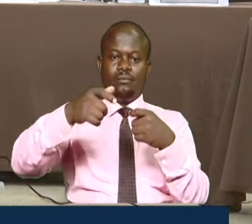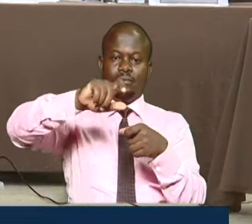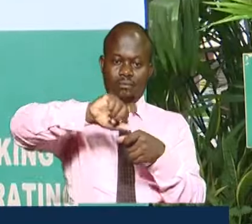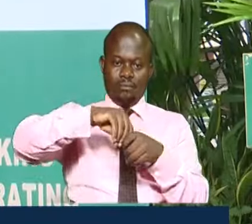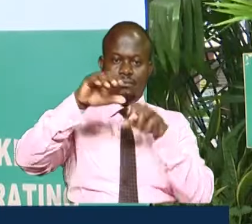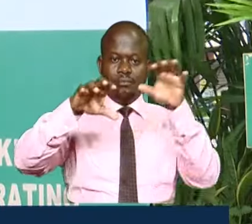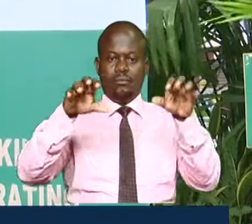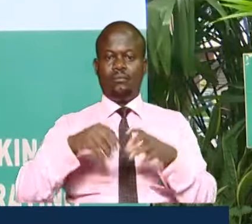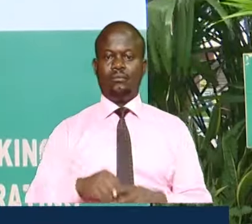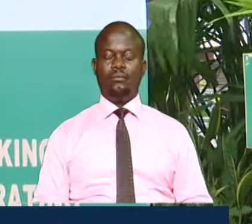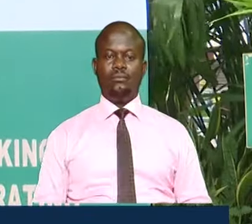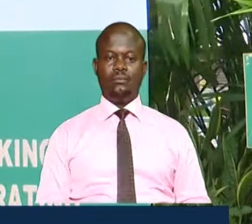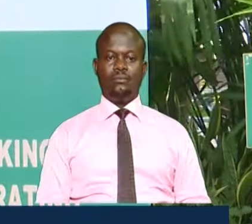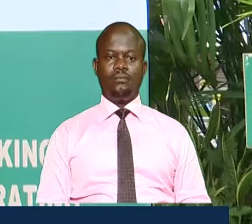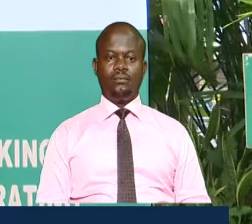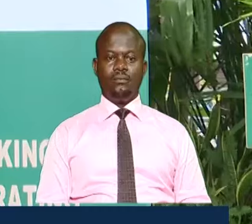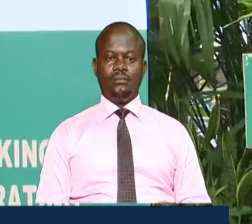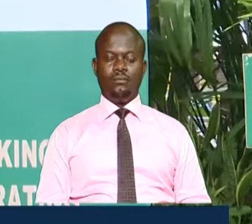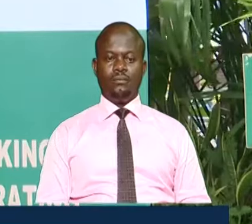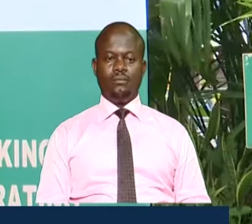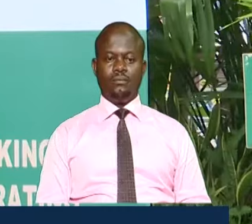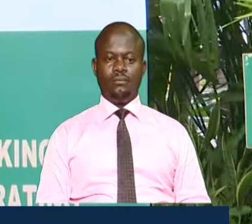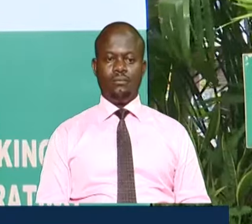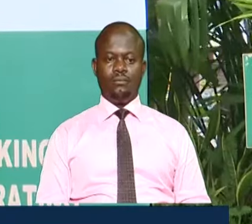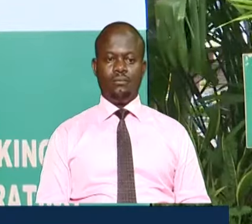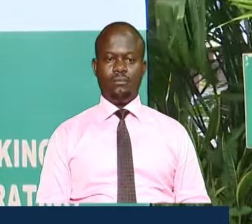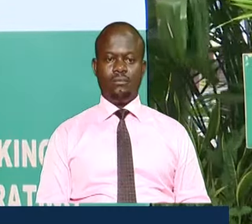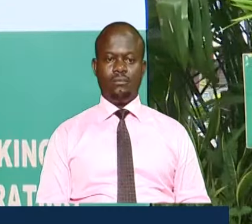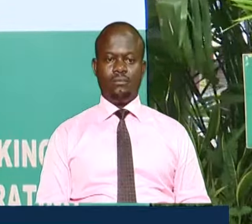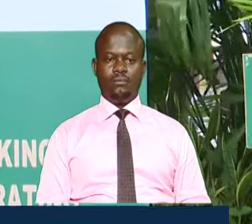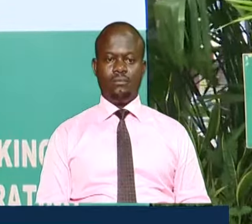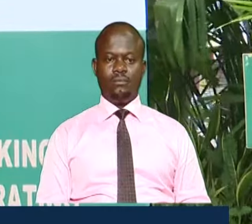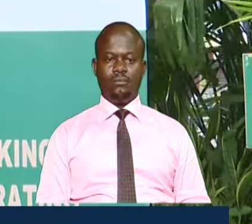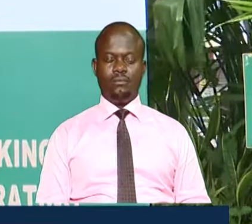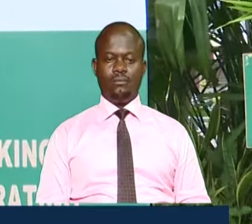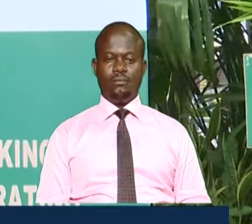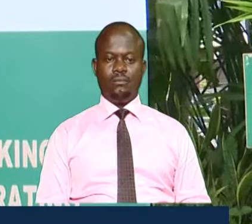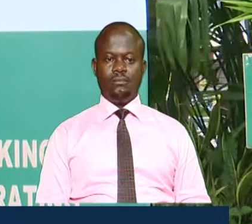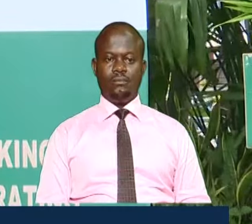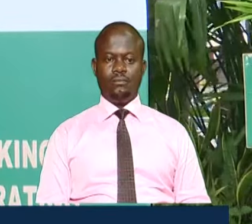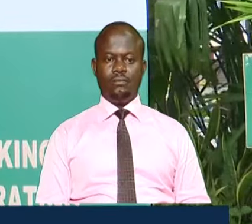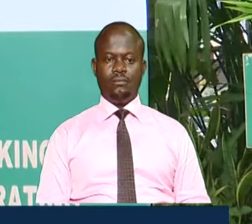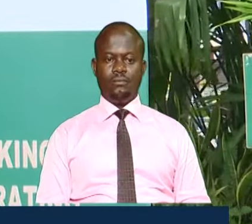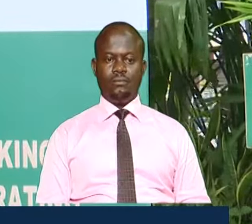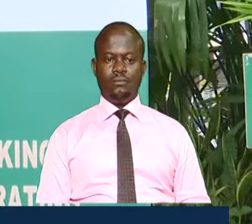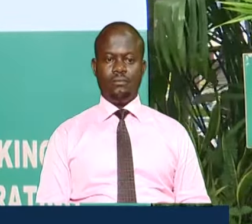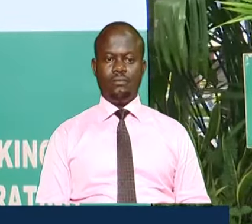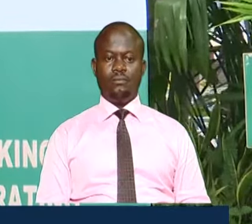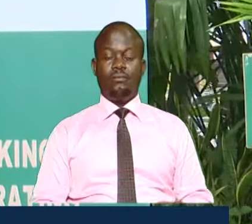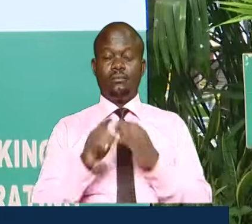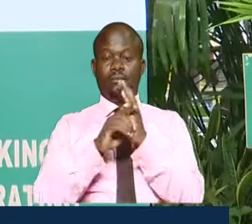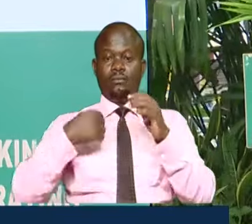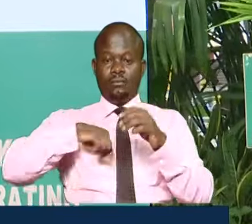hino. And then the region, our region is not exceptional from the other part of the world. Akarere